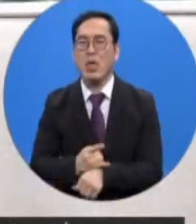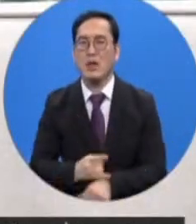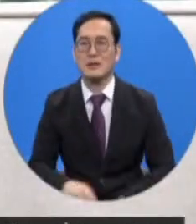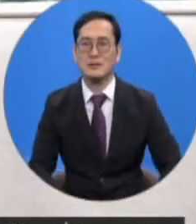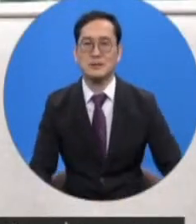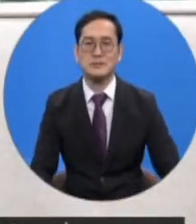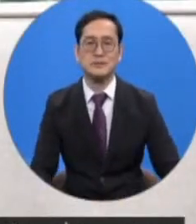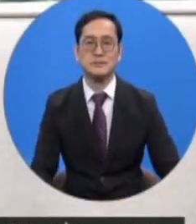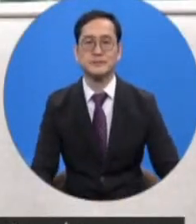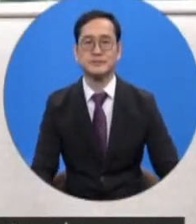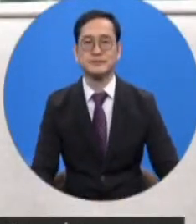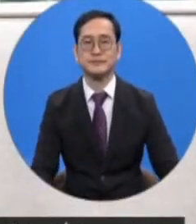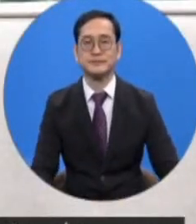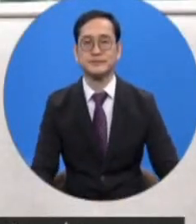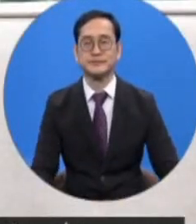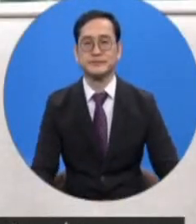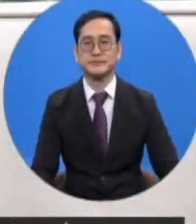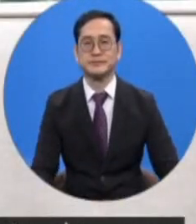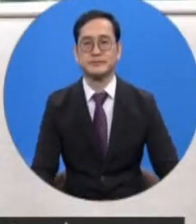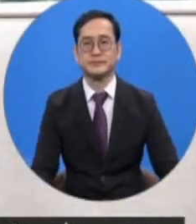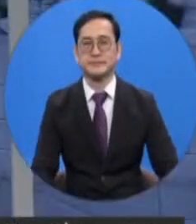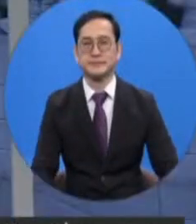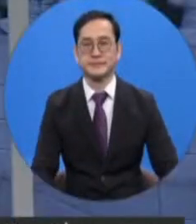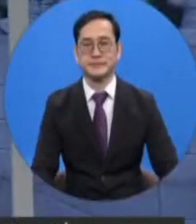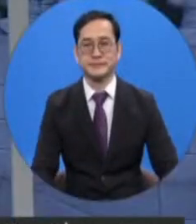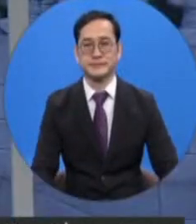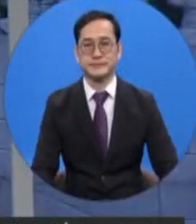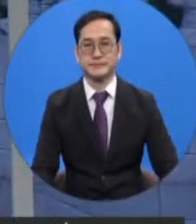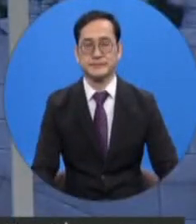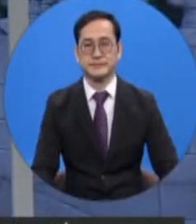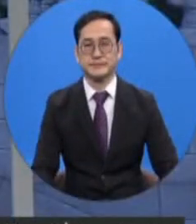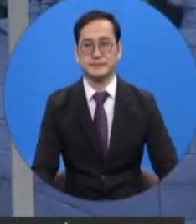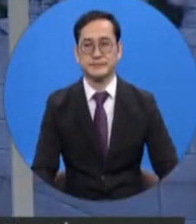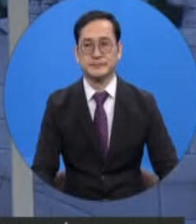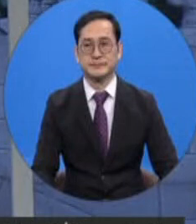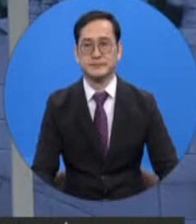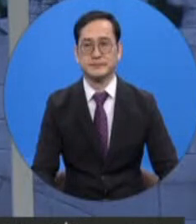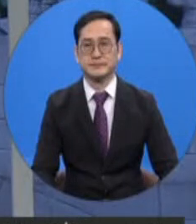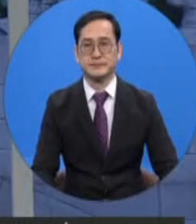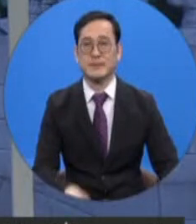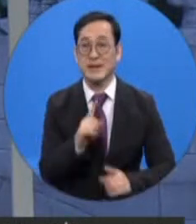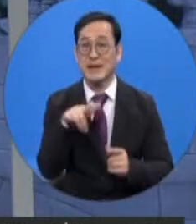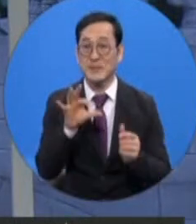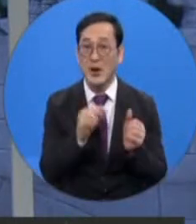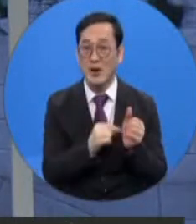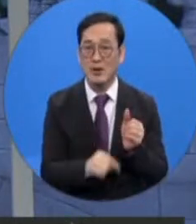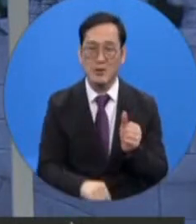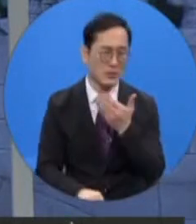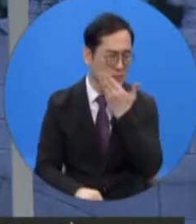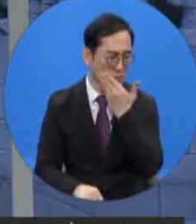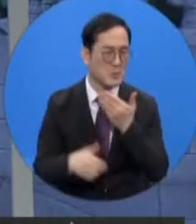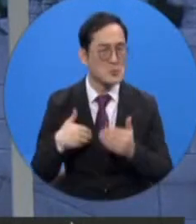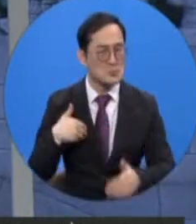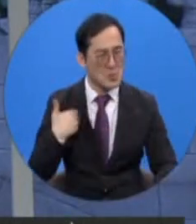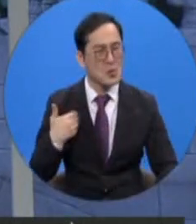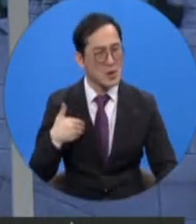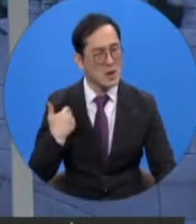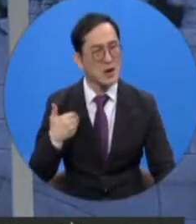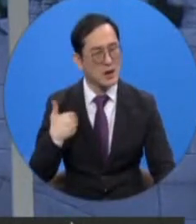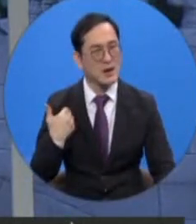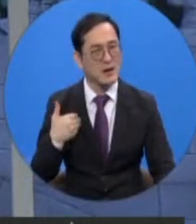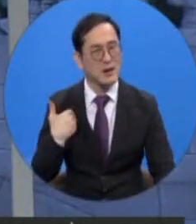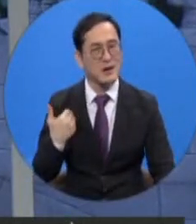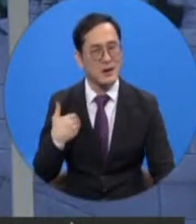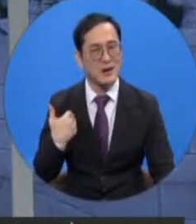수사가 안 할 것도 아니다 그렇게 보여지네요. 그렇군요. 이재명 후보는 몰랐던 것 같다. 라는 분석도 나오고 있는데 관측이